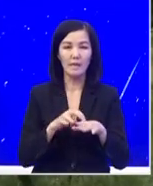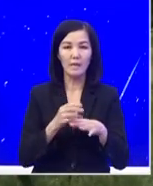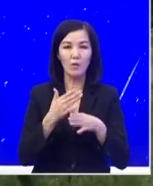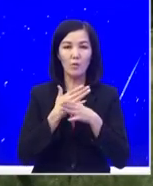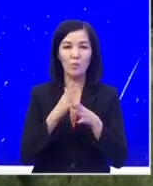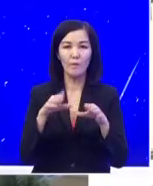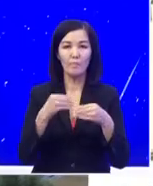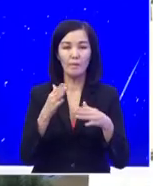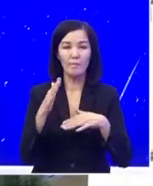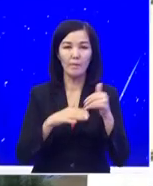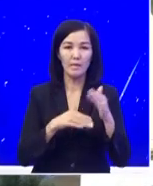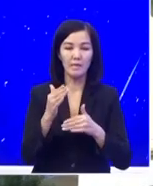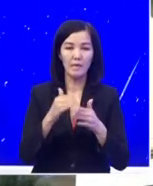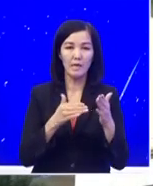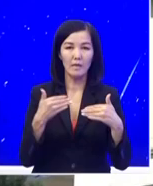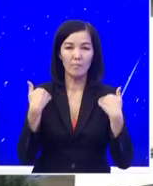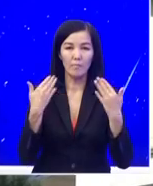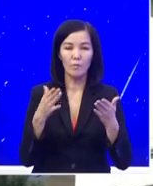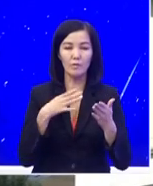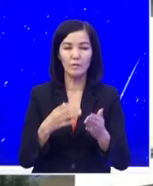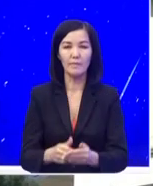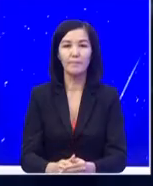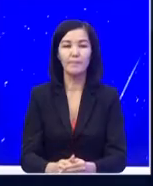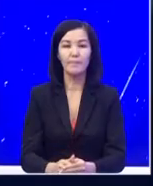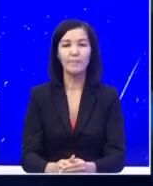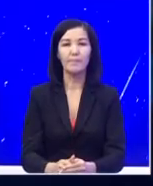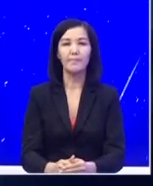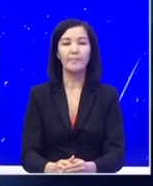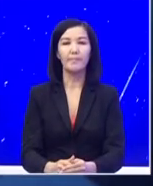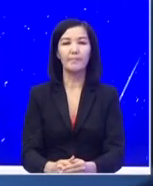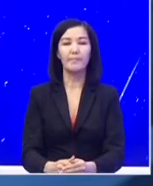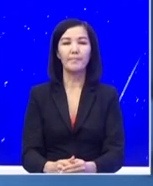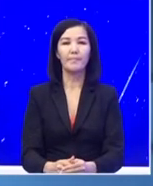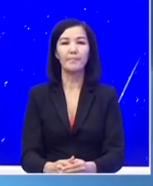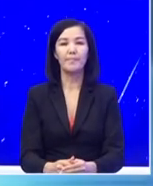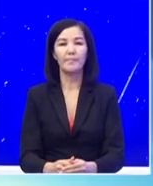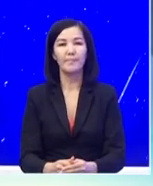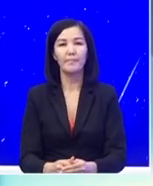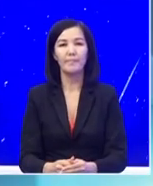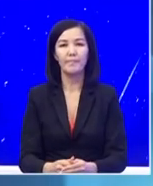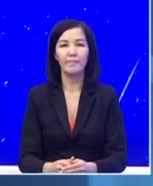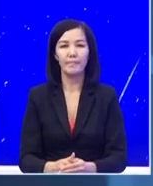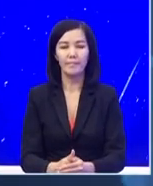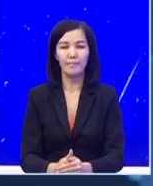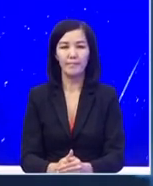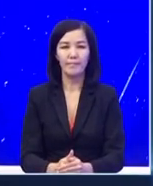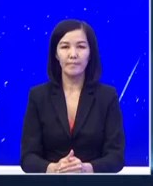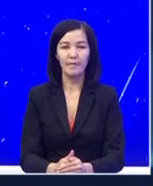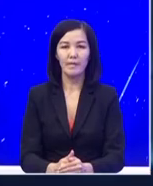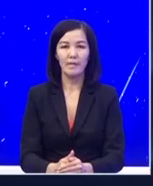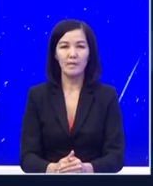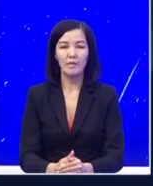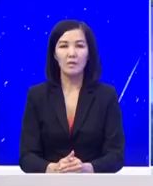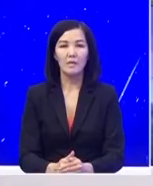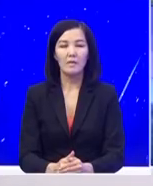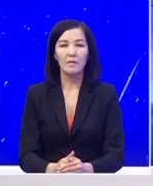беріп, практикалық тәжірибелерімен бөлісті. Кәмшат Мұхамеджан, Абзал Нүсіп, Жетісу арнасы, Еңбекшіқазақ ауданынан.